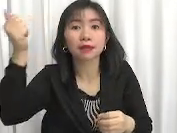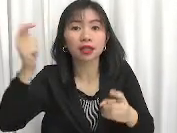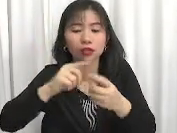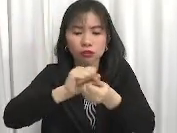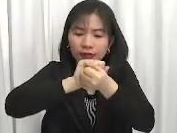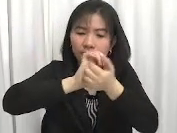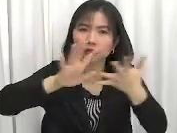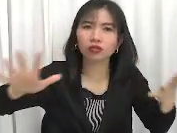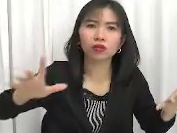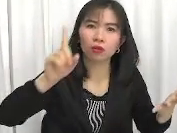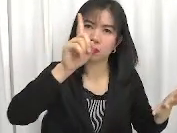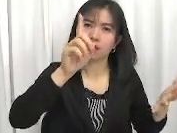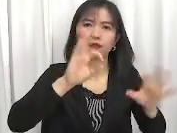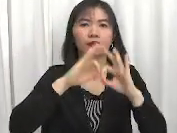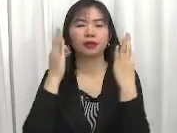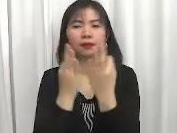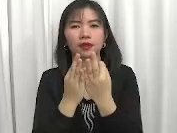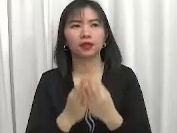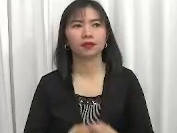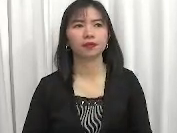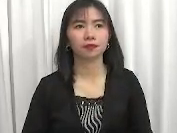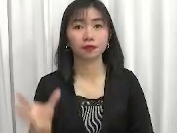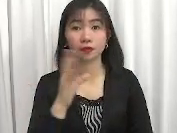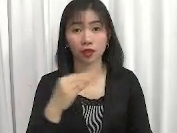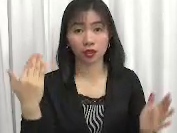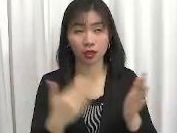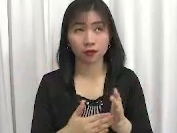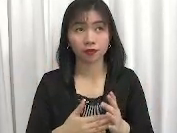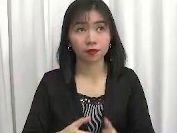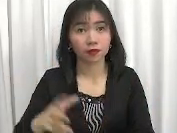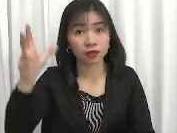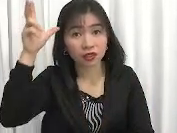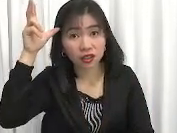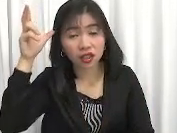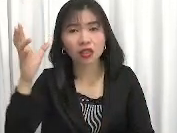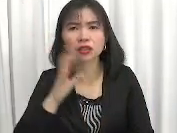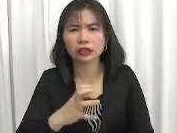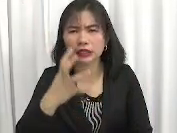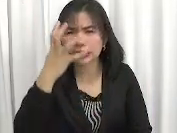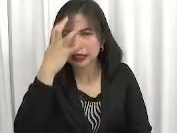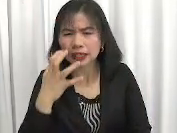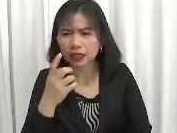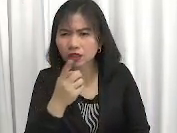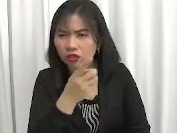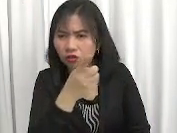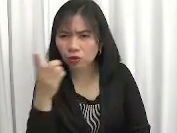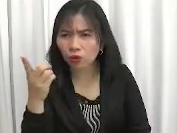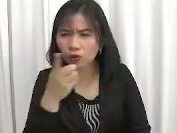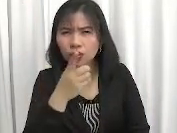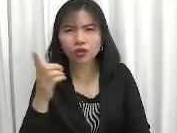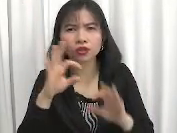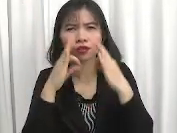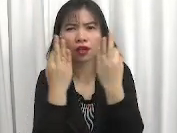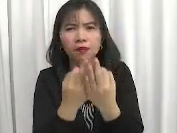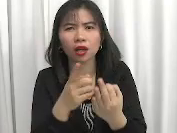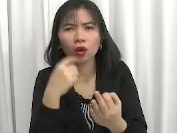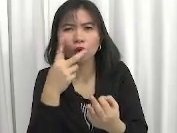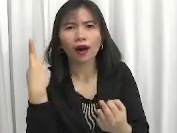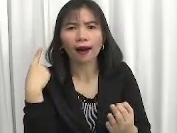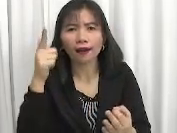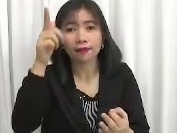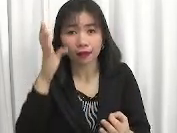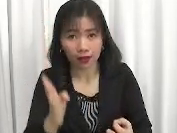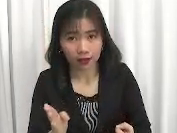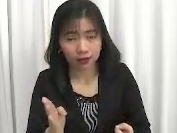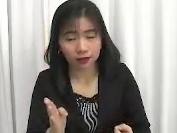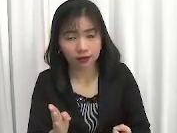Cynthia, alam mo talaga, galit talaga ang Diablo sa mga pamilyang sumasamba at nananalig sa Diyos. Naniniwala ka ba ng